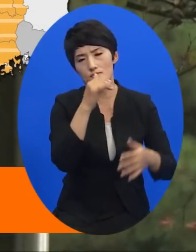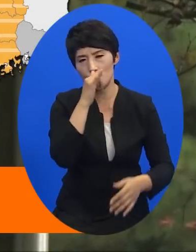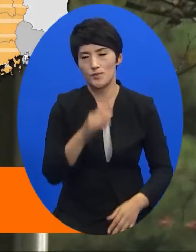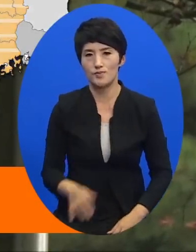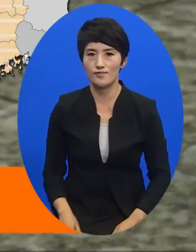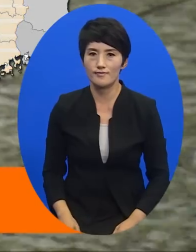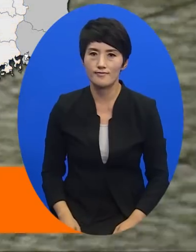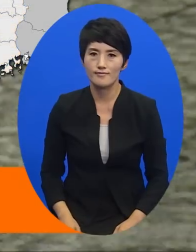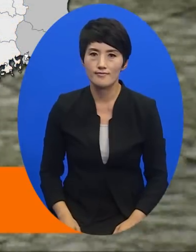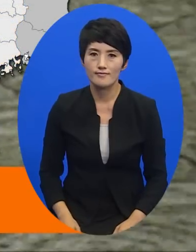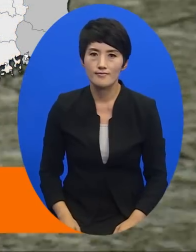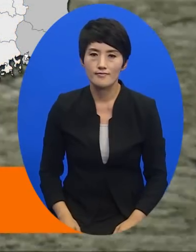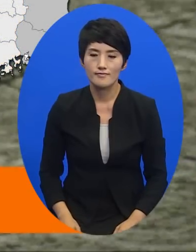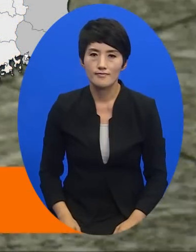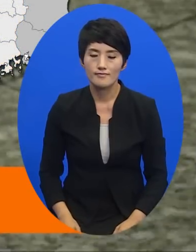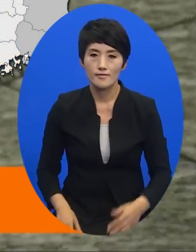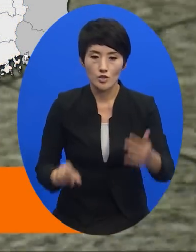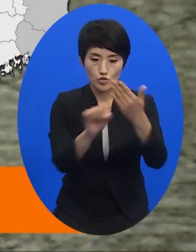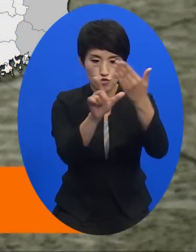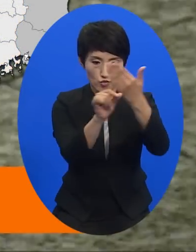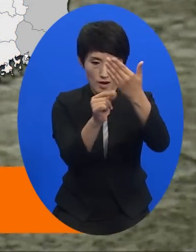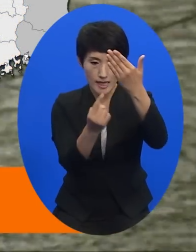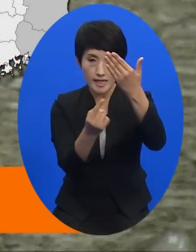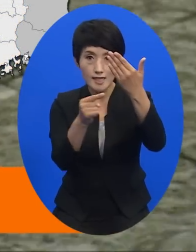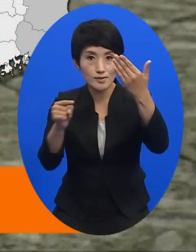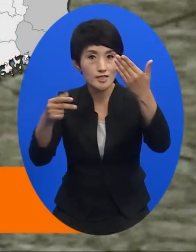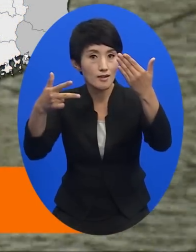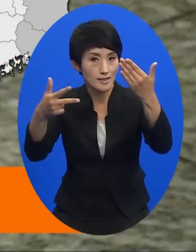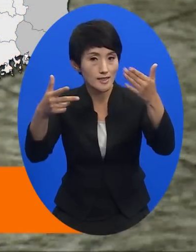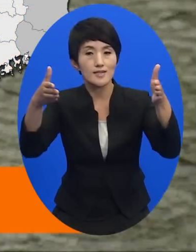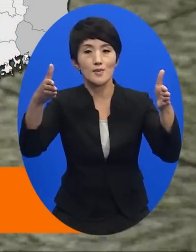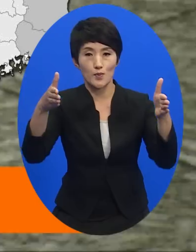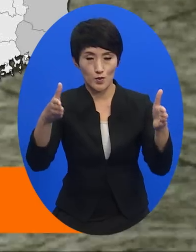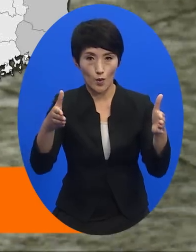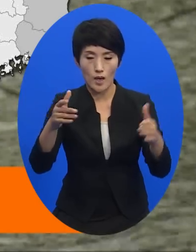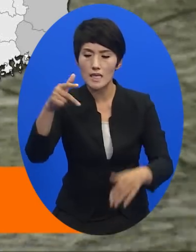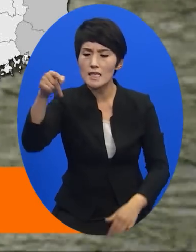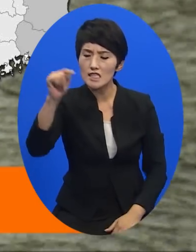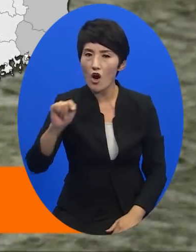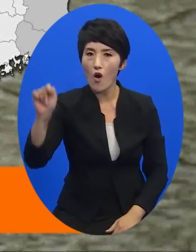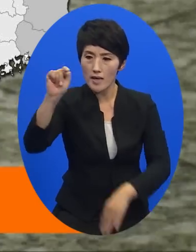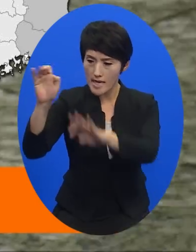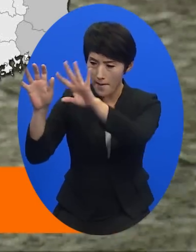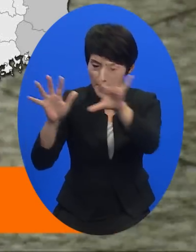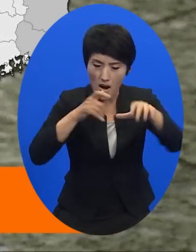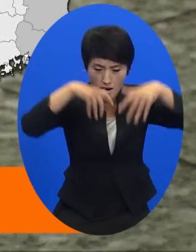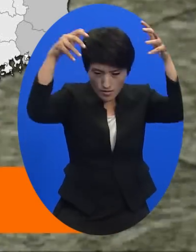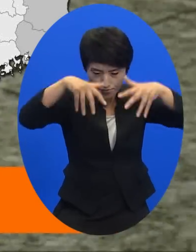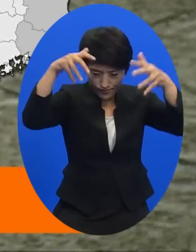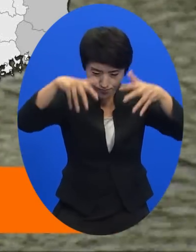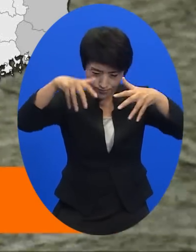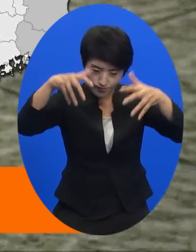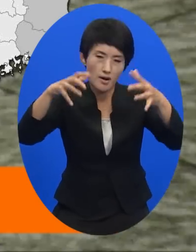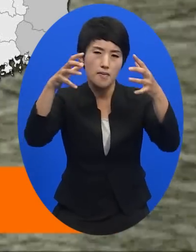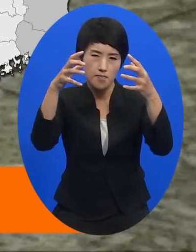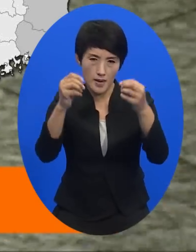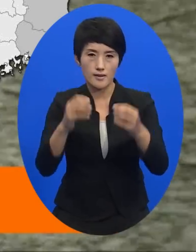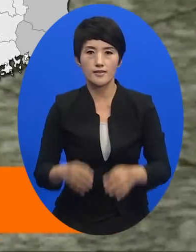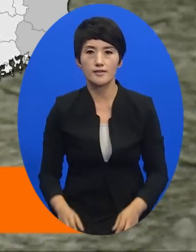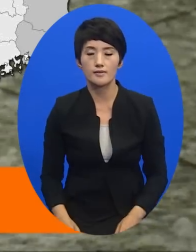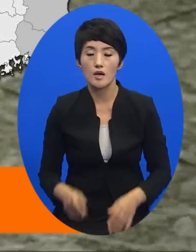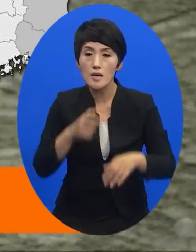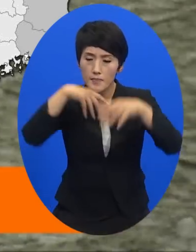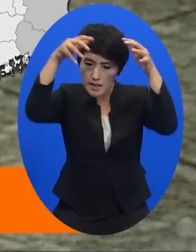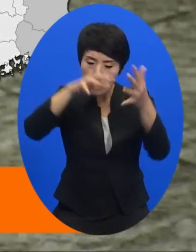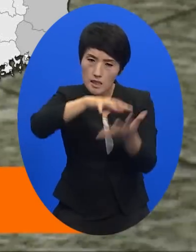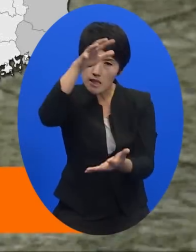있겠습니다. 마지막으로 9월 1일부터 9월 7일까지는 저기압의 영향으로 많은 비가 내리는 곳이 있겠고